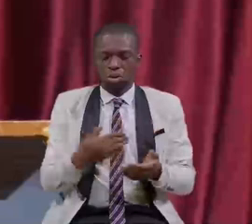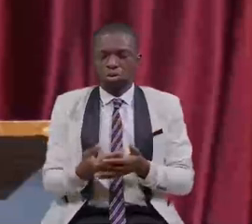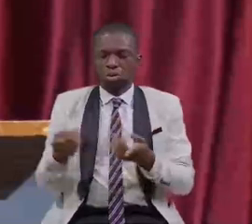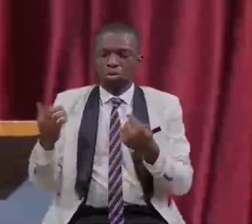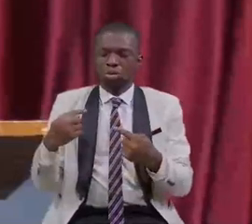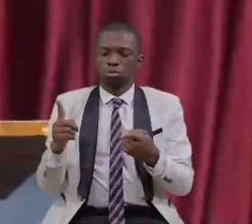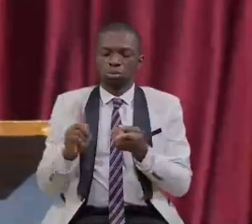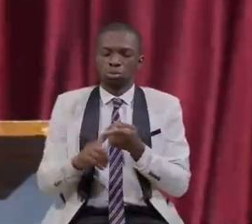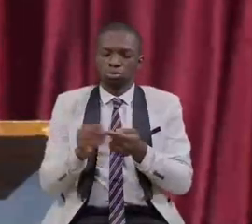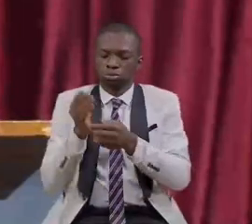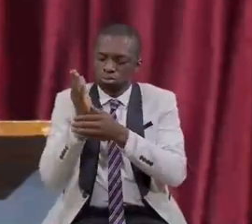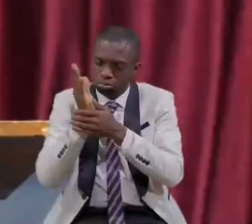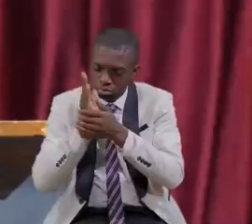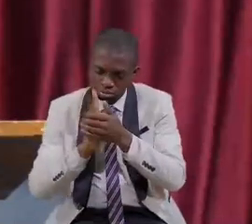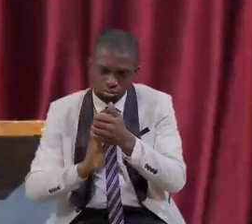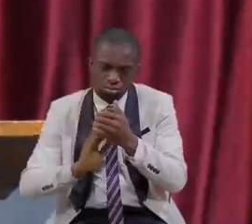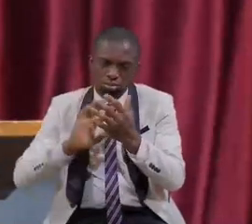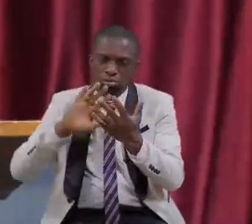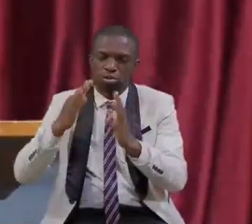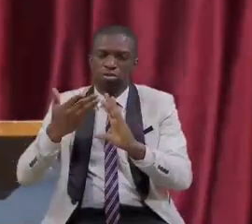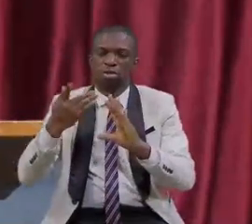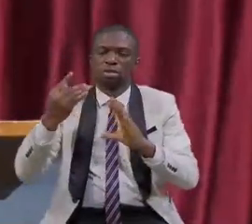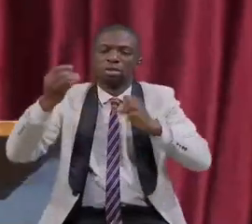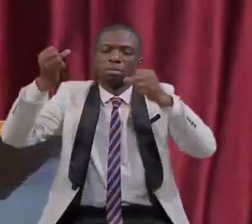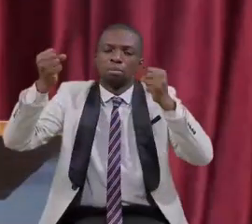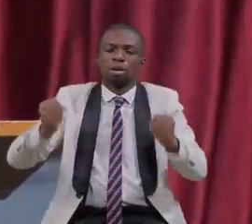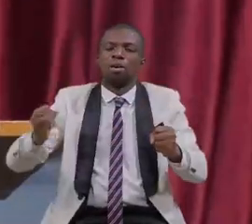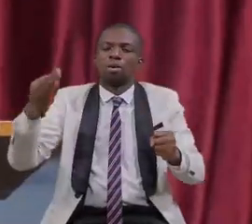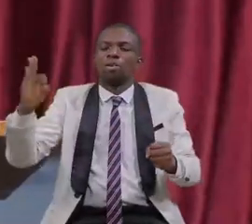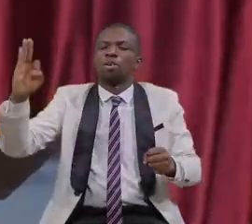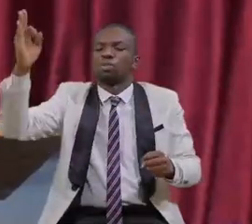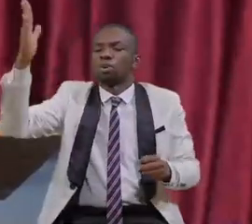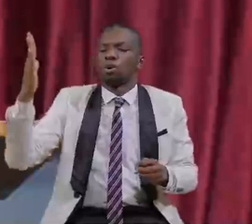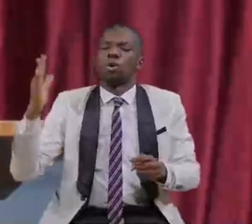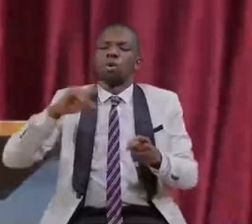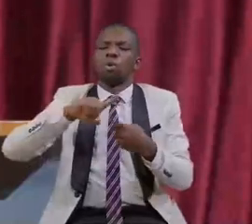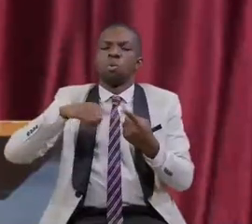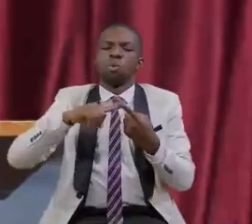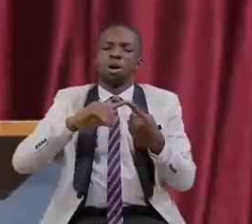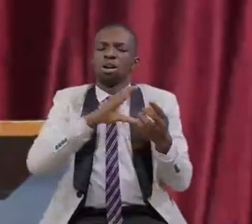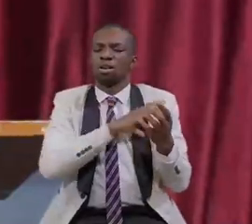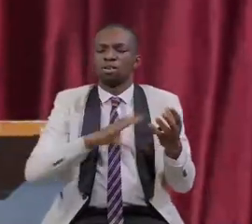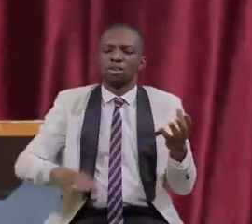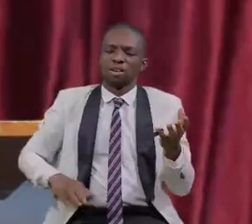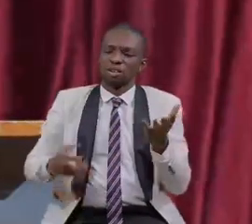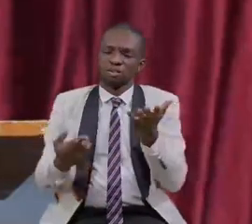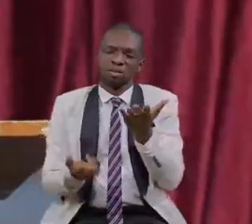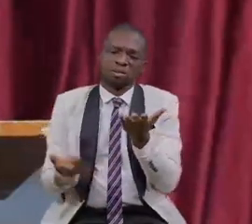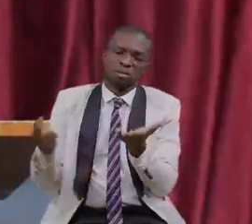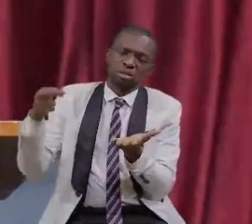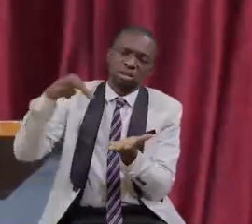cette puissance. Lorsque Christ est ressuscité des morts, avant qu'il ne soit monté au ciel,